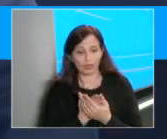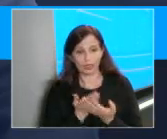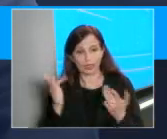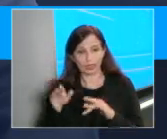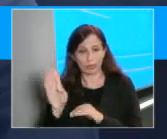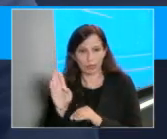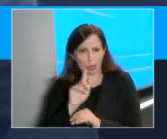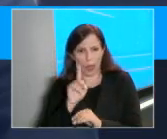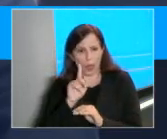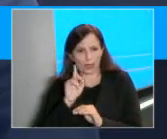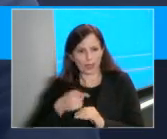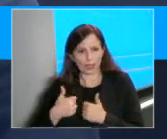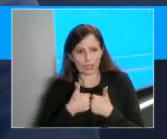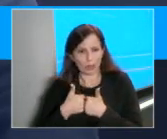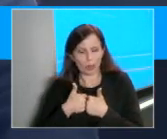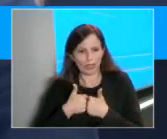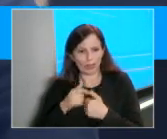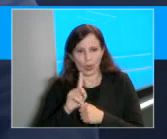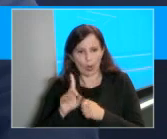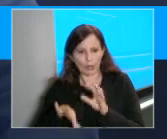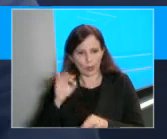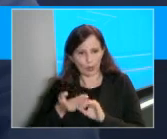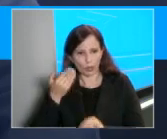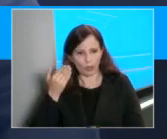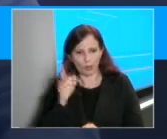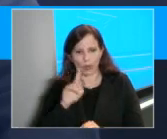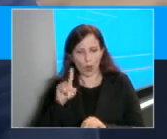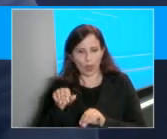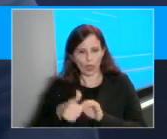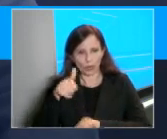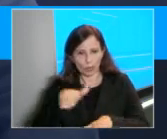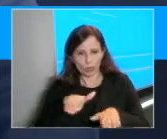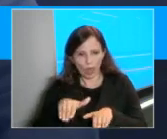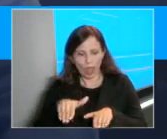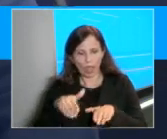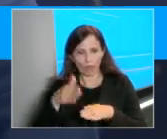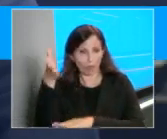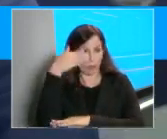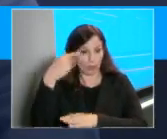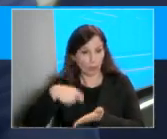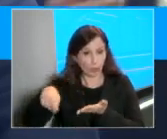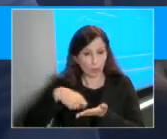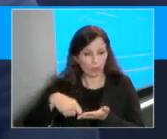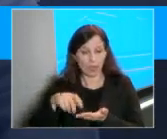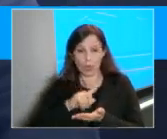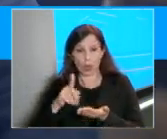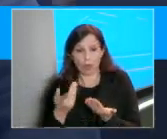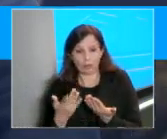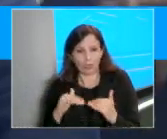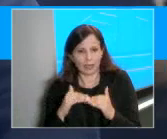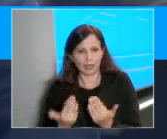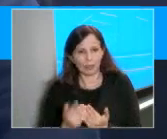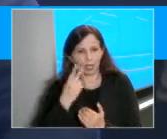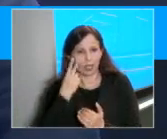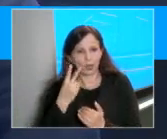להתמודד לפריימריז, הוא לא אמור להתמודד בכלל לראשות הממשלה. בכל מצב מתוקן, בכל מדינה מתוקנת, הדבר הזה לא היה קורה. ראינו ראשי ערים וראינו אנשים